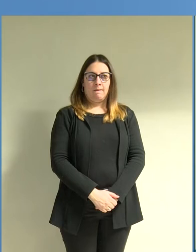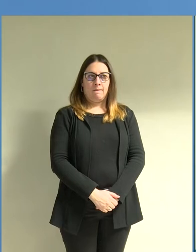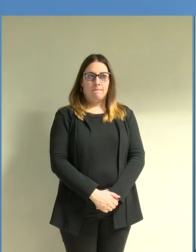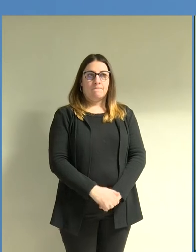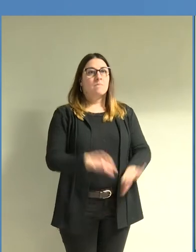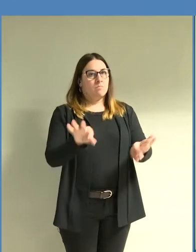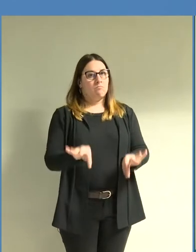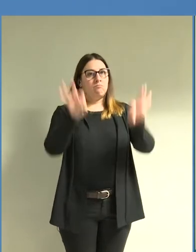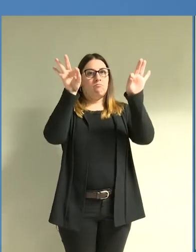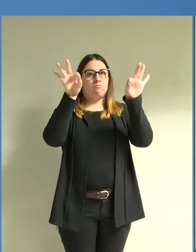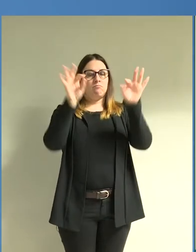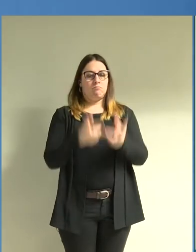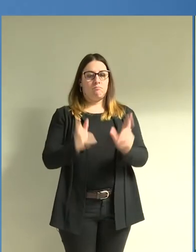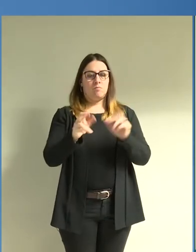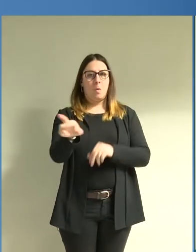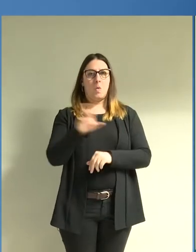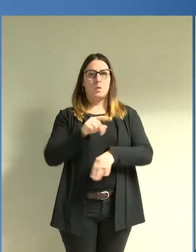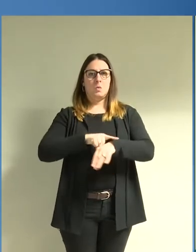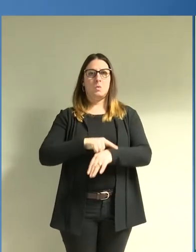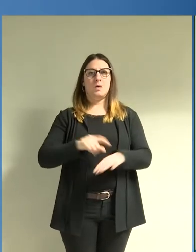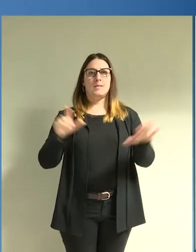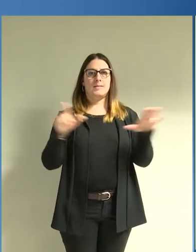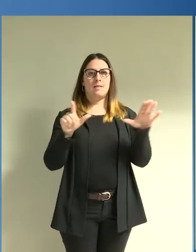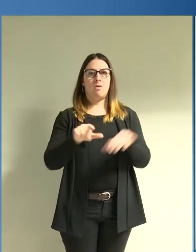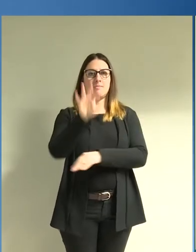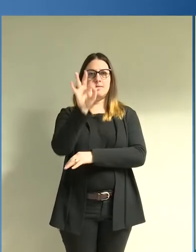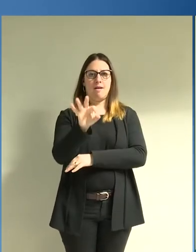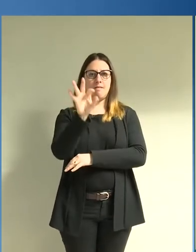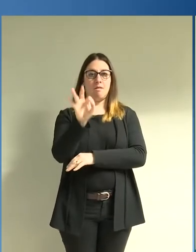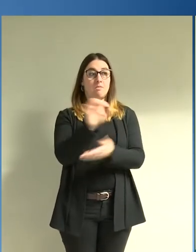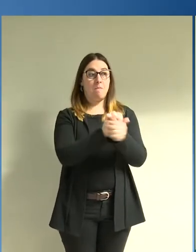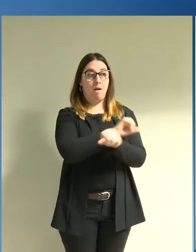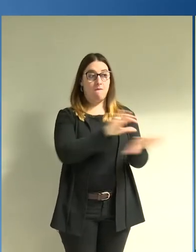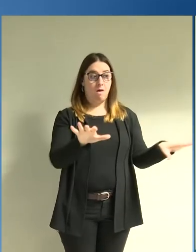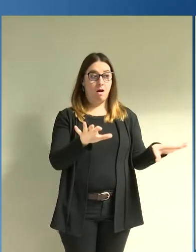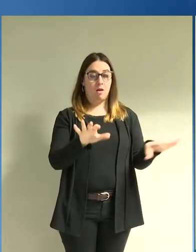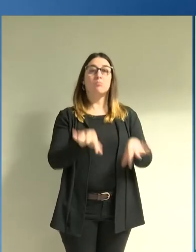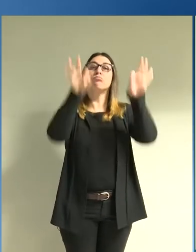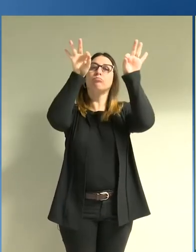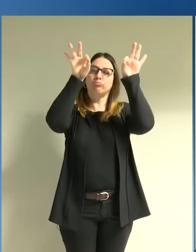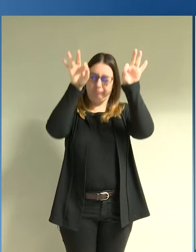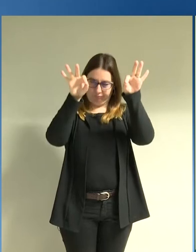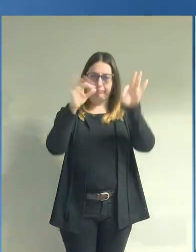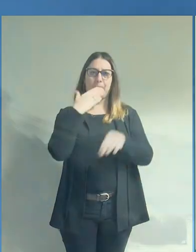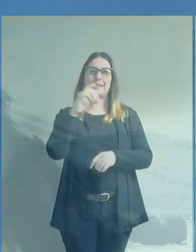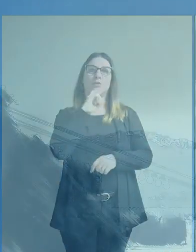donc suspension de séance je vous propose de reprendre à 19h50 silva est arrivé je refais un point d'ici là merci